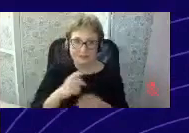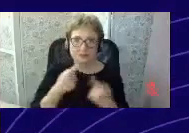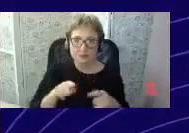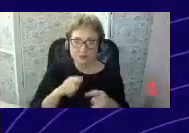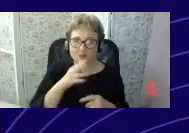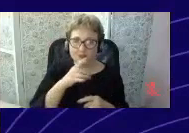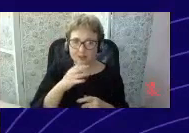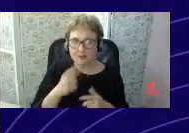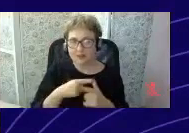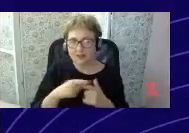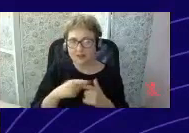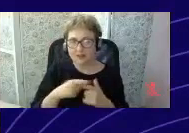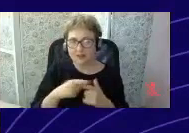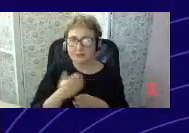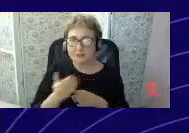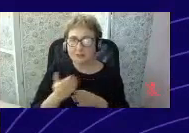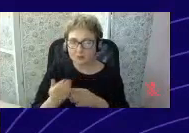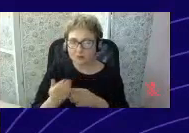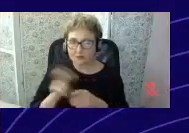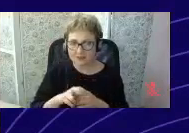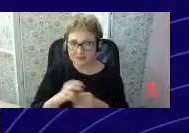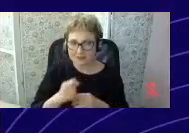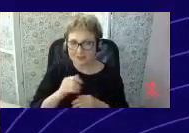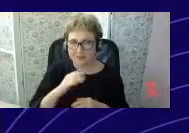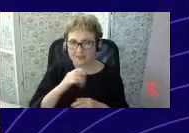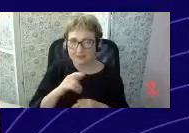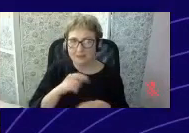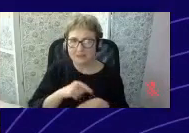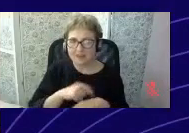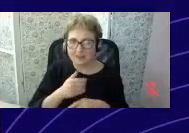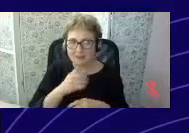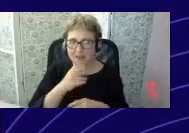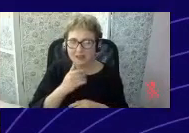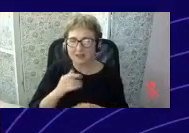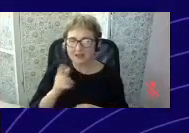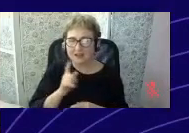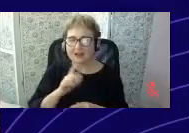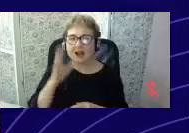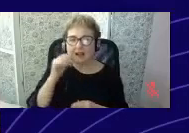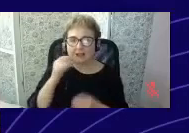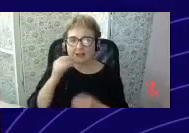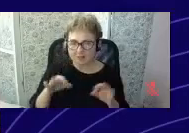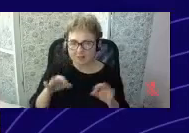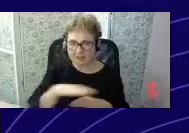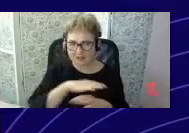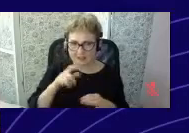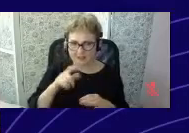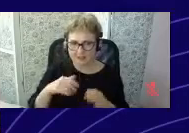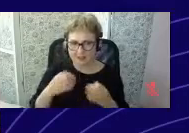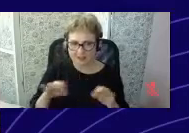отдельное время или просто подойти позже группы, да, чуть-чуть по времени, дождавшись, когда аудитория